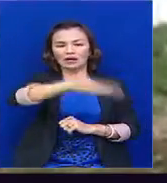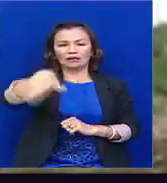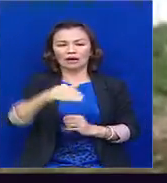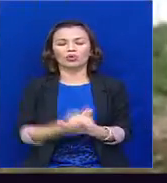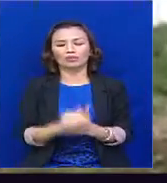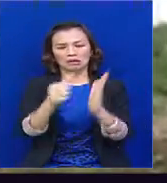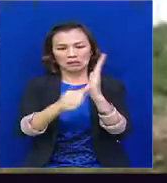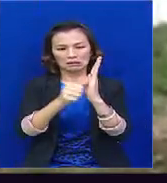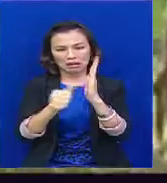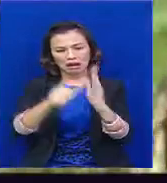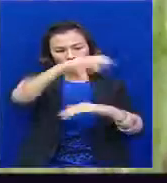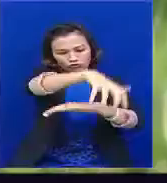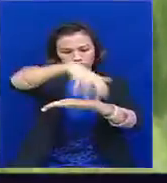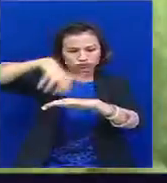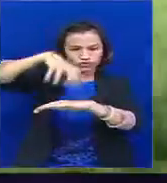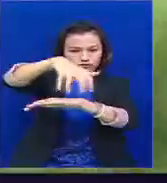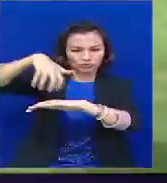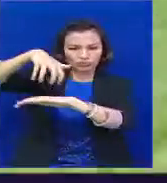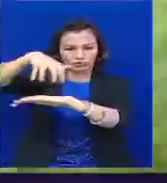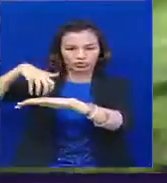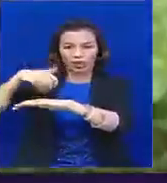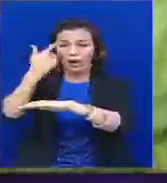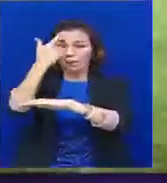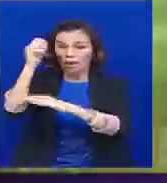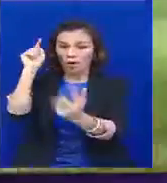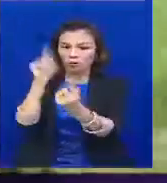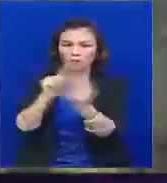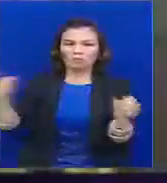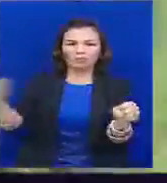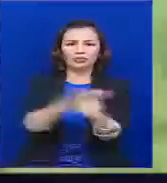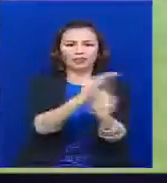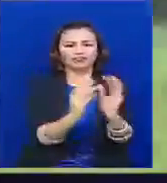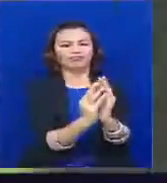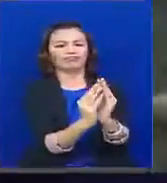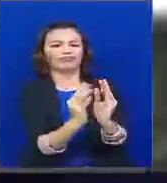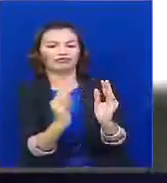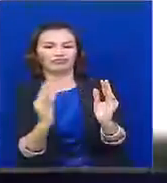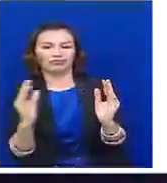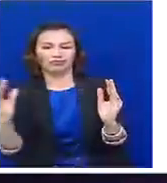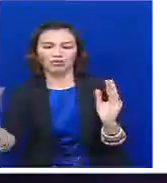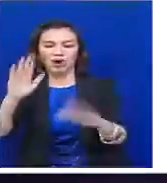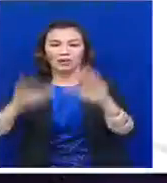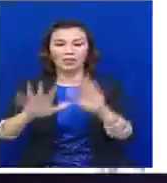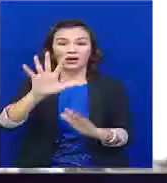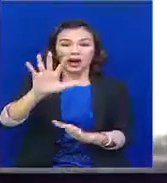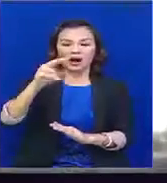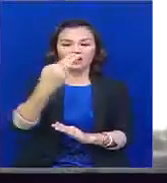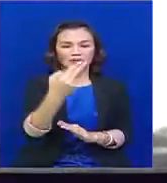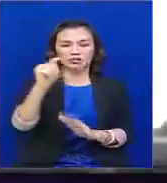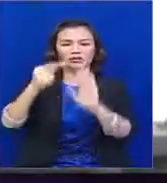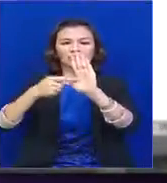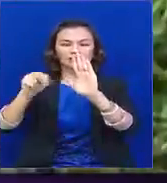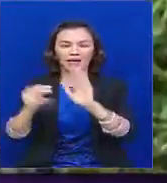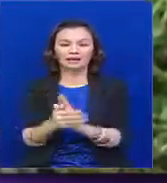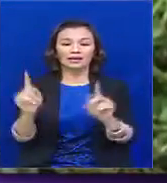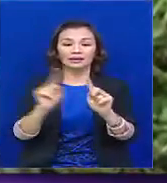ำจัดหลังพบว่าที่นี่มีผักตบชวาเต็มพื้นที่รวมปริมาณผักตบชวากว่า 50,000 ตัน3สิงหา